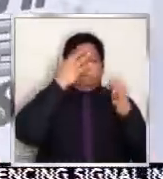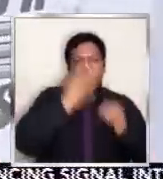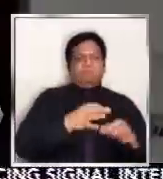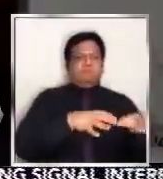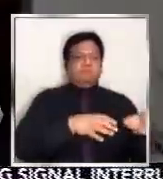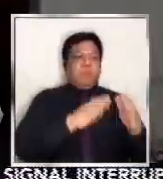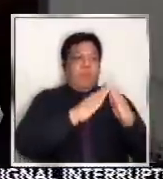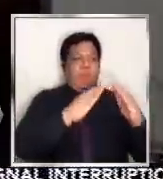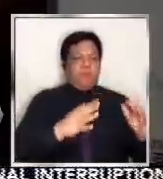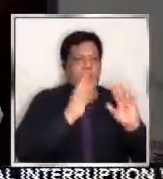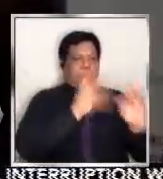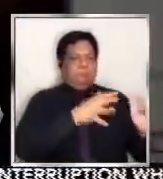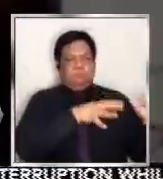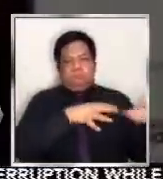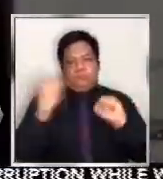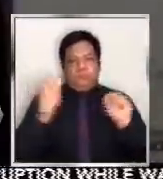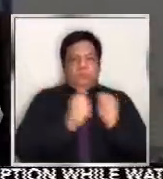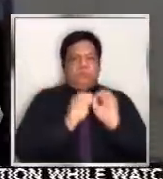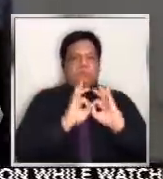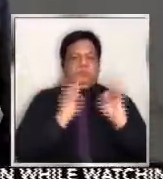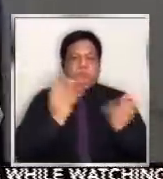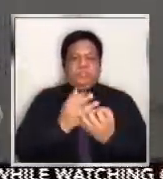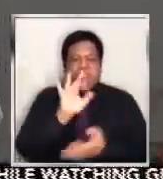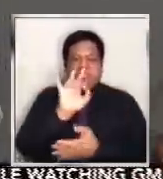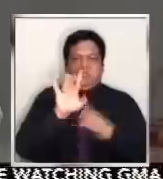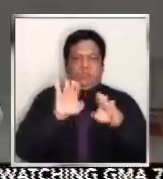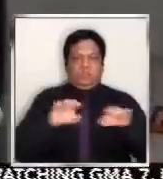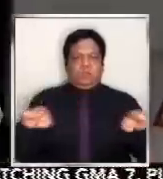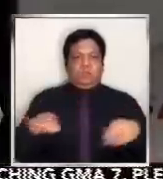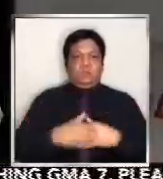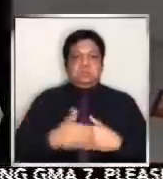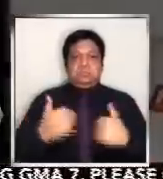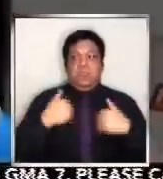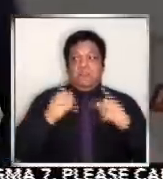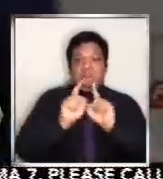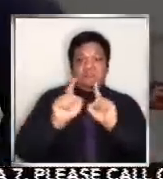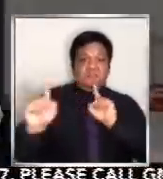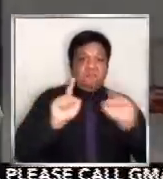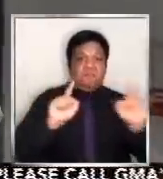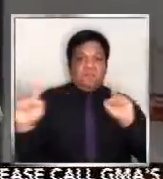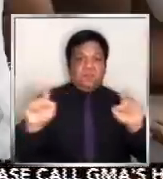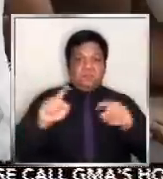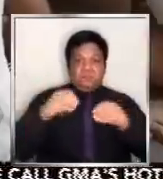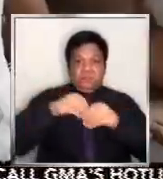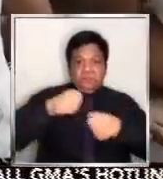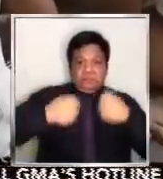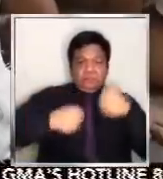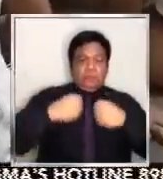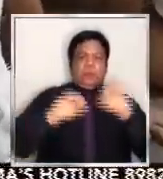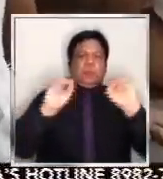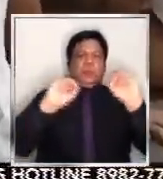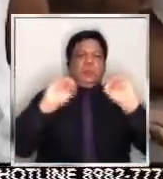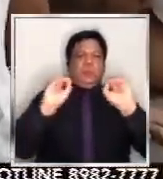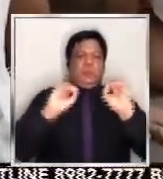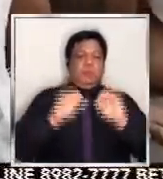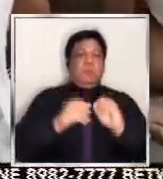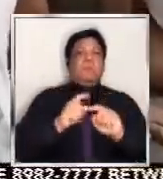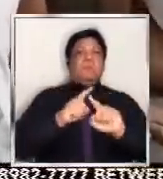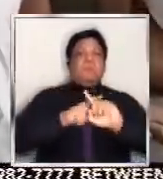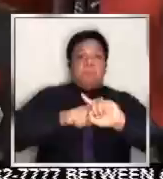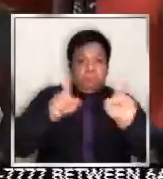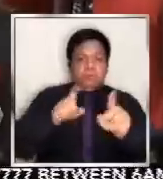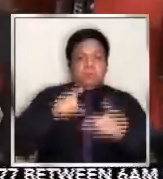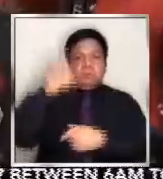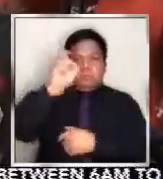8 anak. Hindi na nasunod ang physical distancing sa mga sasakyan na naglikas sa mga residente. Pero obligado ang mga evacuee